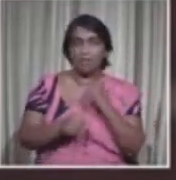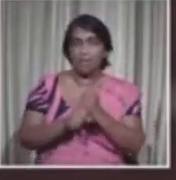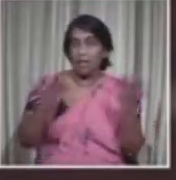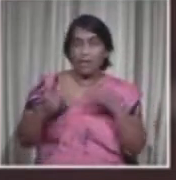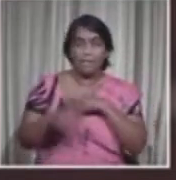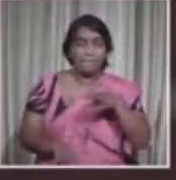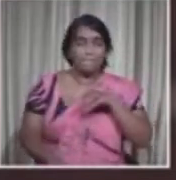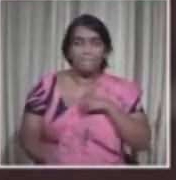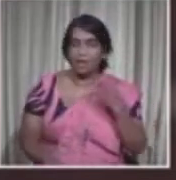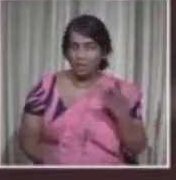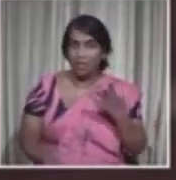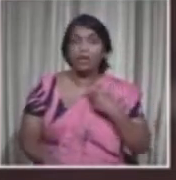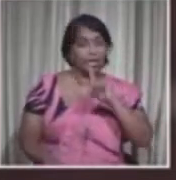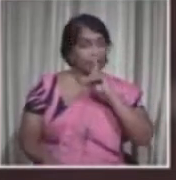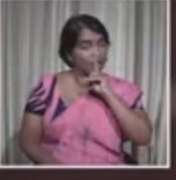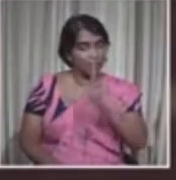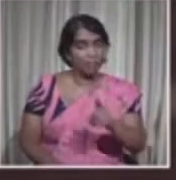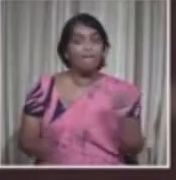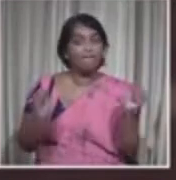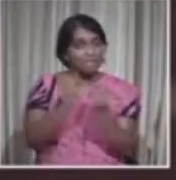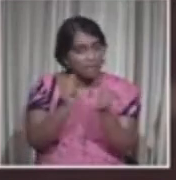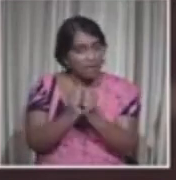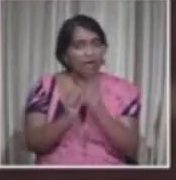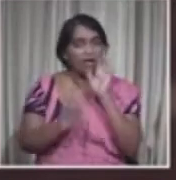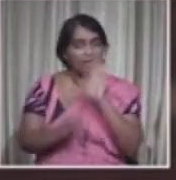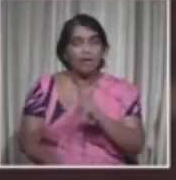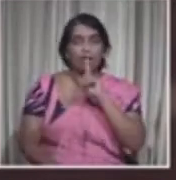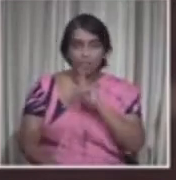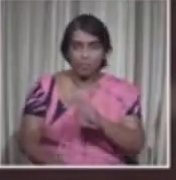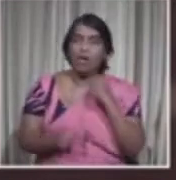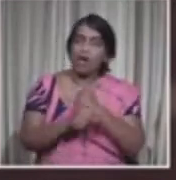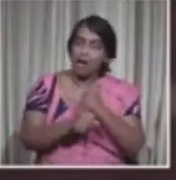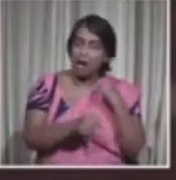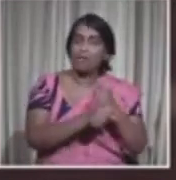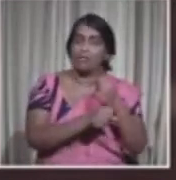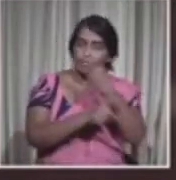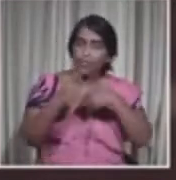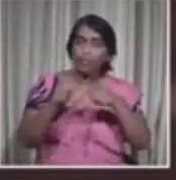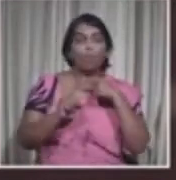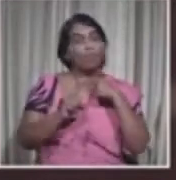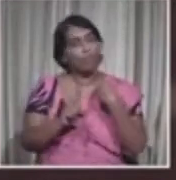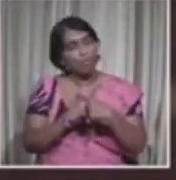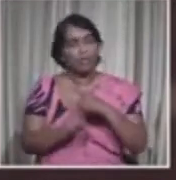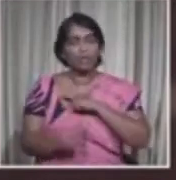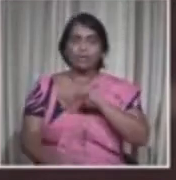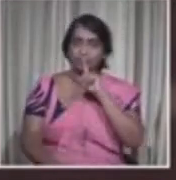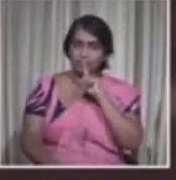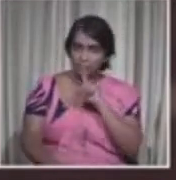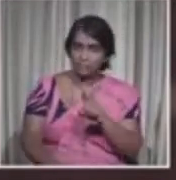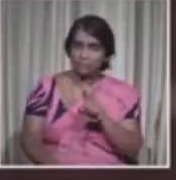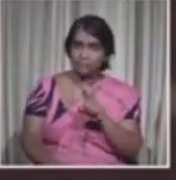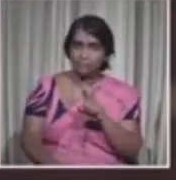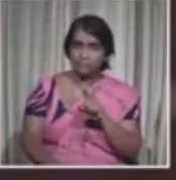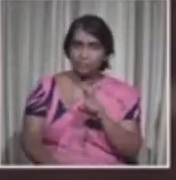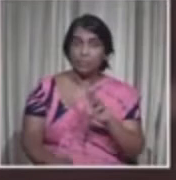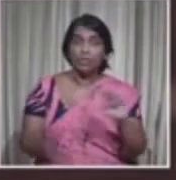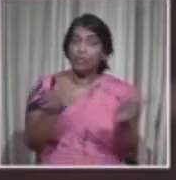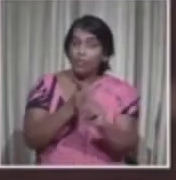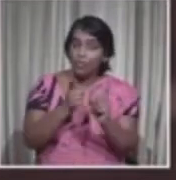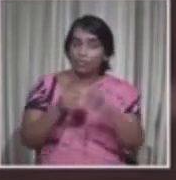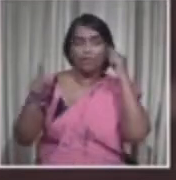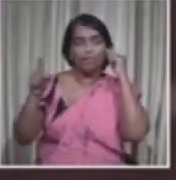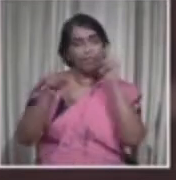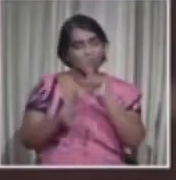කියලා එතුමා කිව්වා වැඩ කරලා තියෙනවා කිව්වා හැම ආණ්ඩුවකින්ම ධනාත්මක කතා කරුවා යුද්ධ ගැන කතා කරුවා